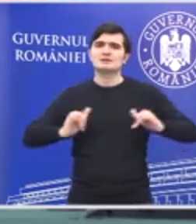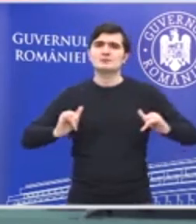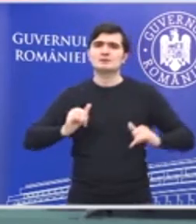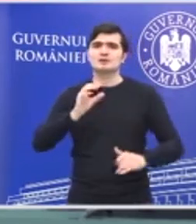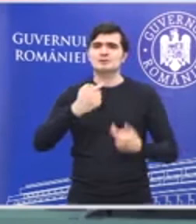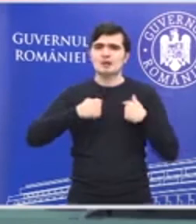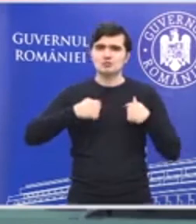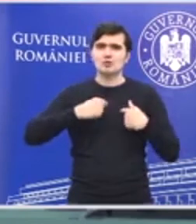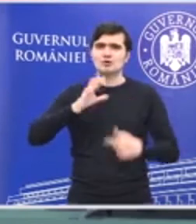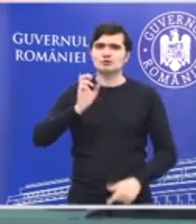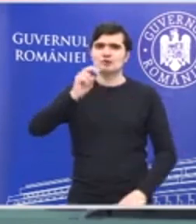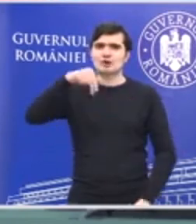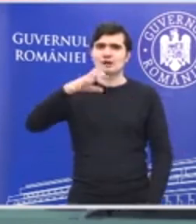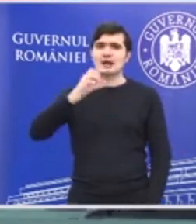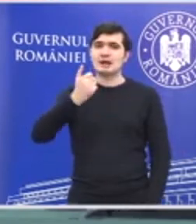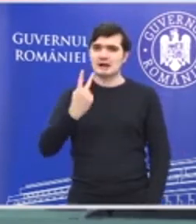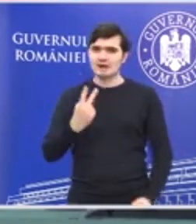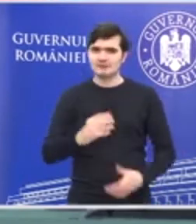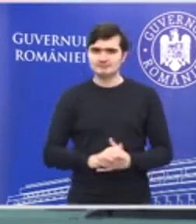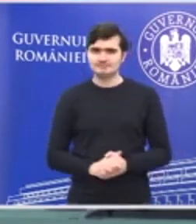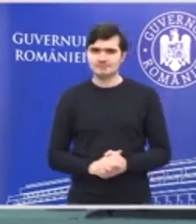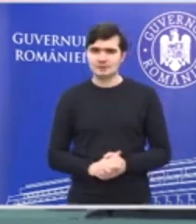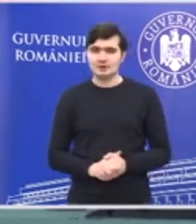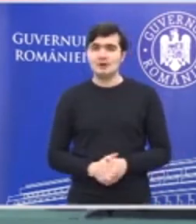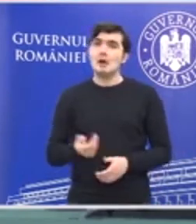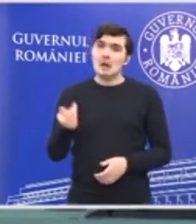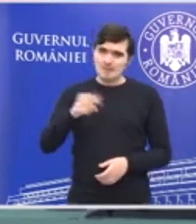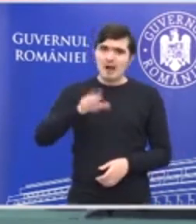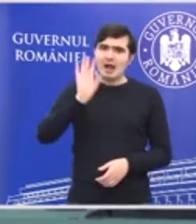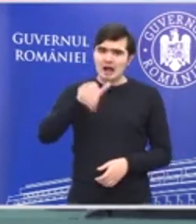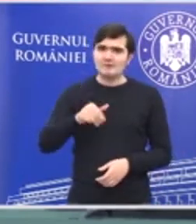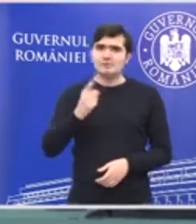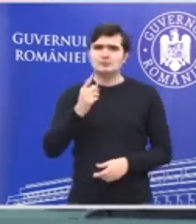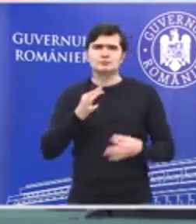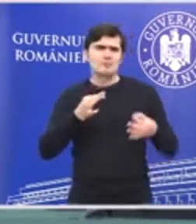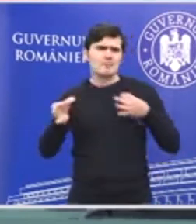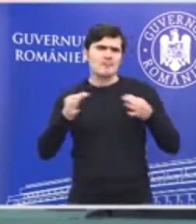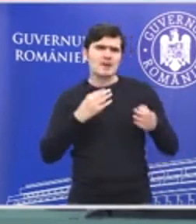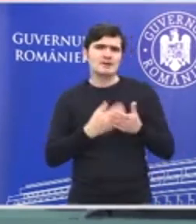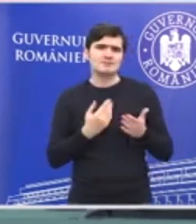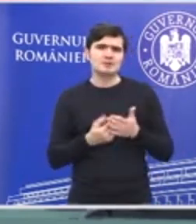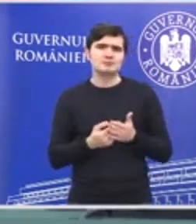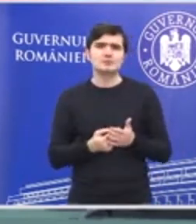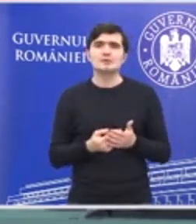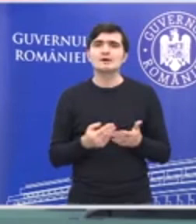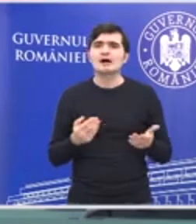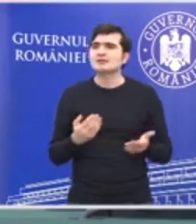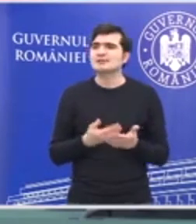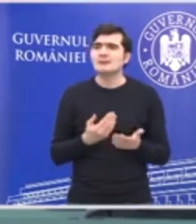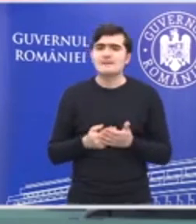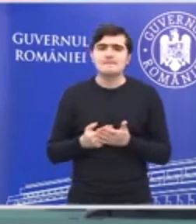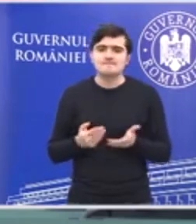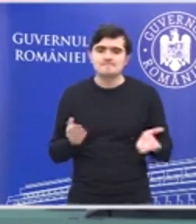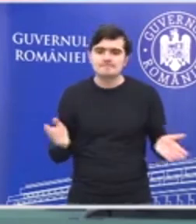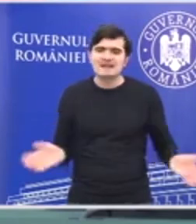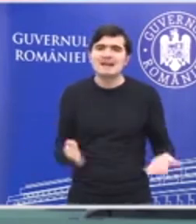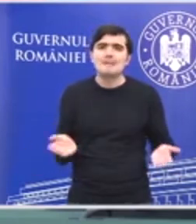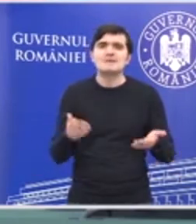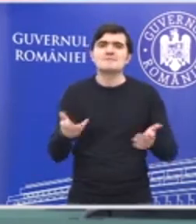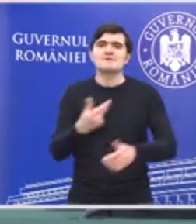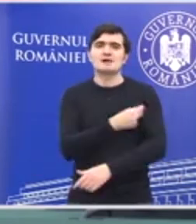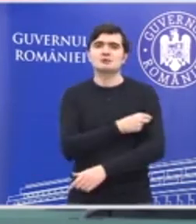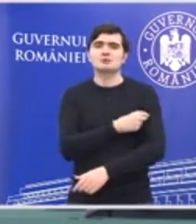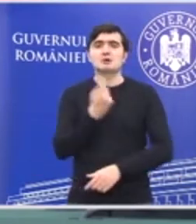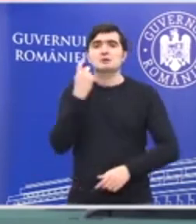CNK. Și mai aveți un plan prin care să accelerăm vaccinarea pe când, nu știu, vom avea niște